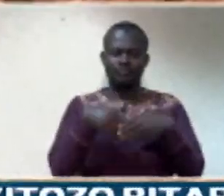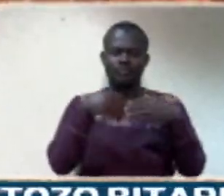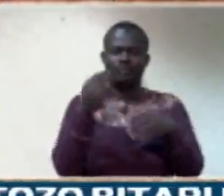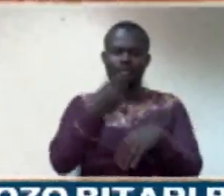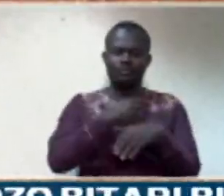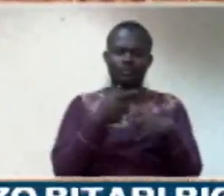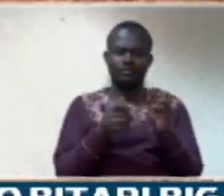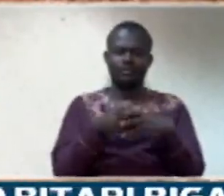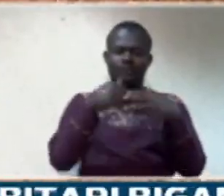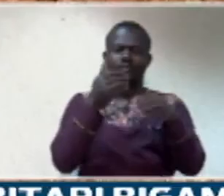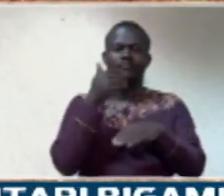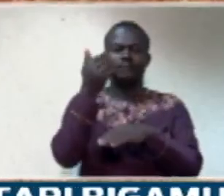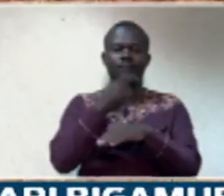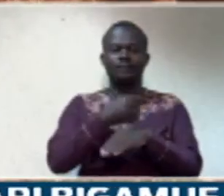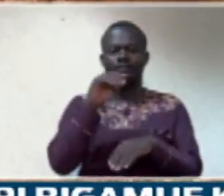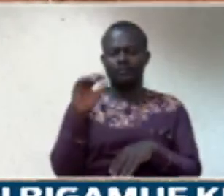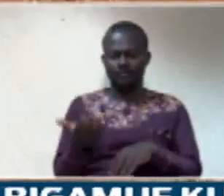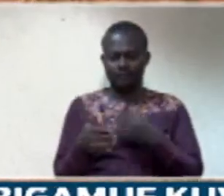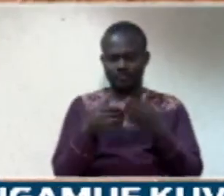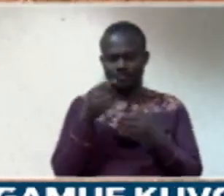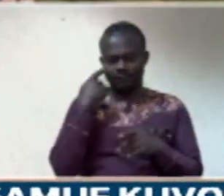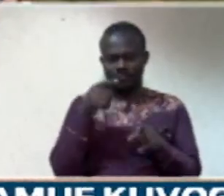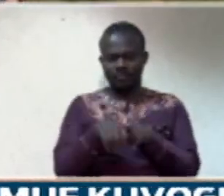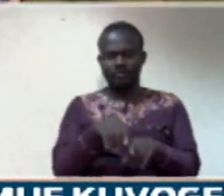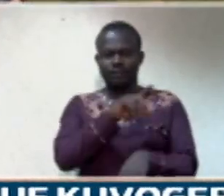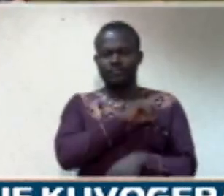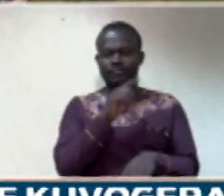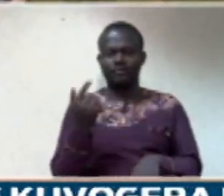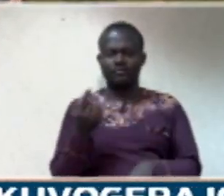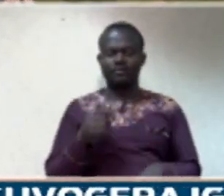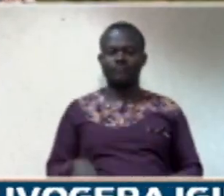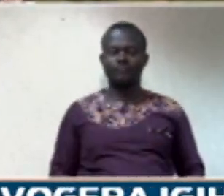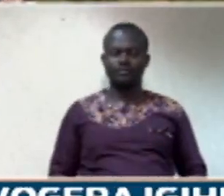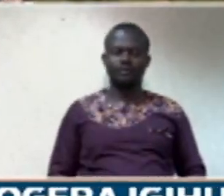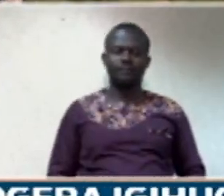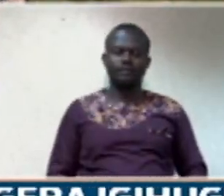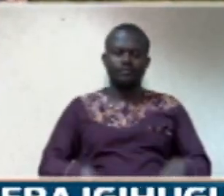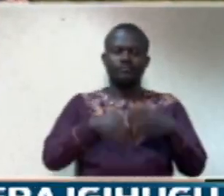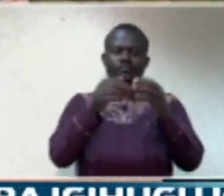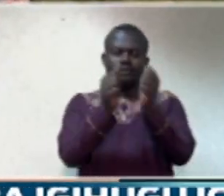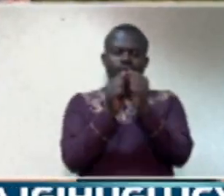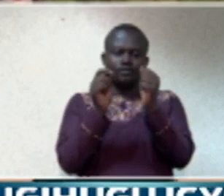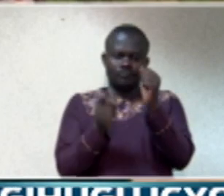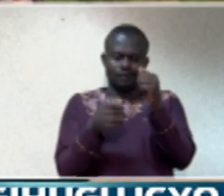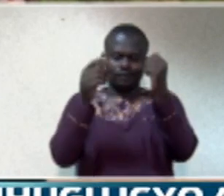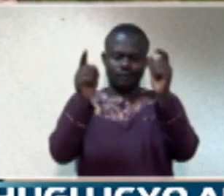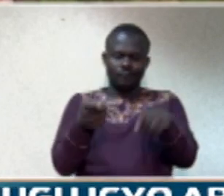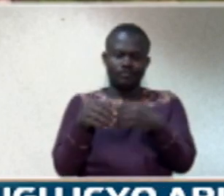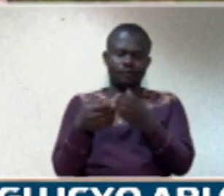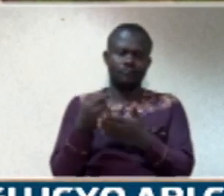munsi bakahembwa nyuma ya buri minsi 5 ibintu bafata nk'amahirwe akomeye kuri bo. Turahembwa mu minsi 5 amafaranga 10,000 bakageze kuri telefone.